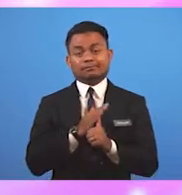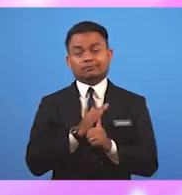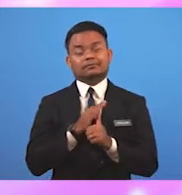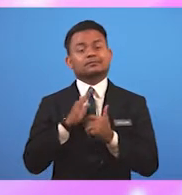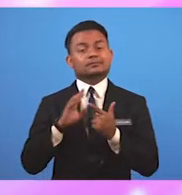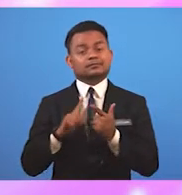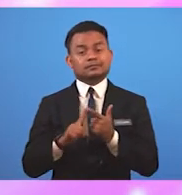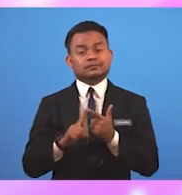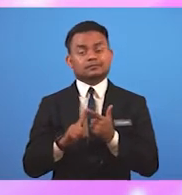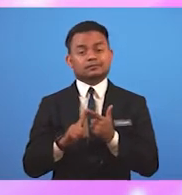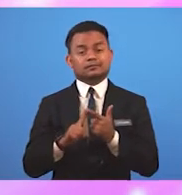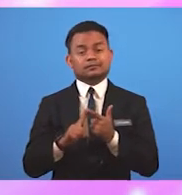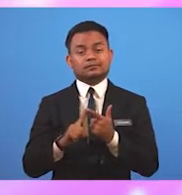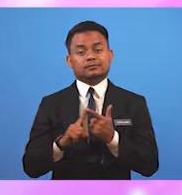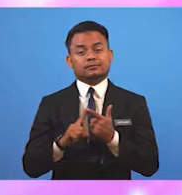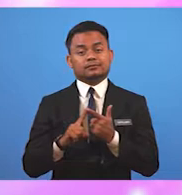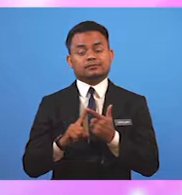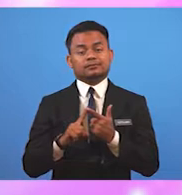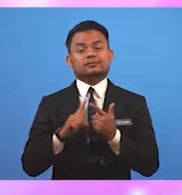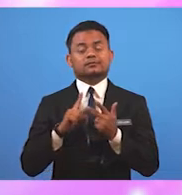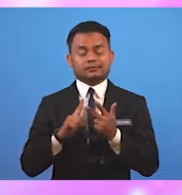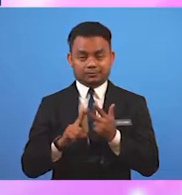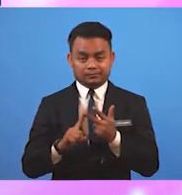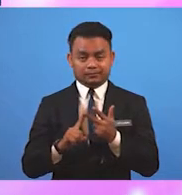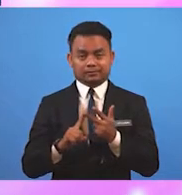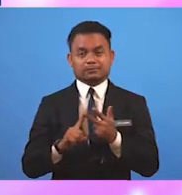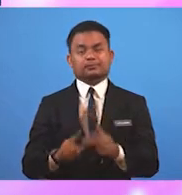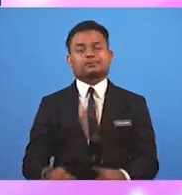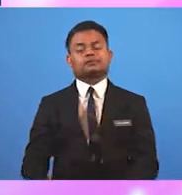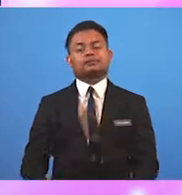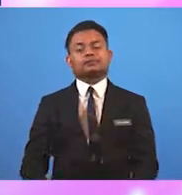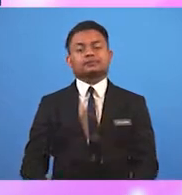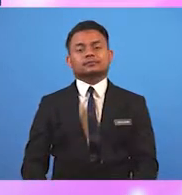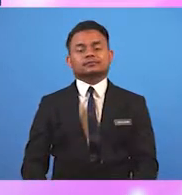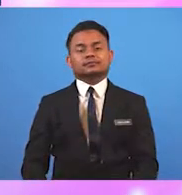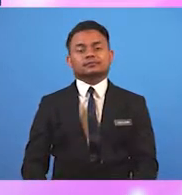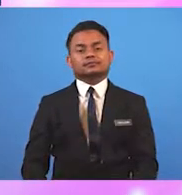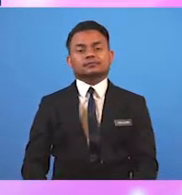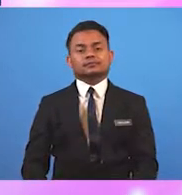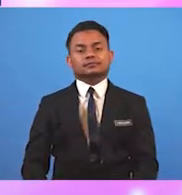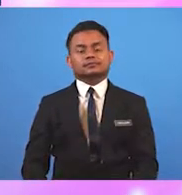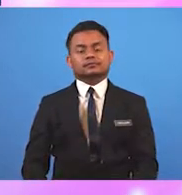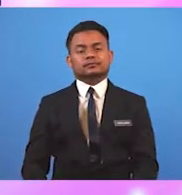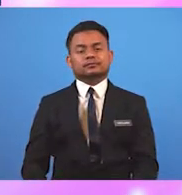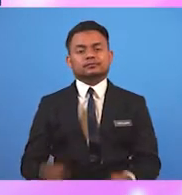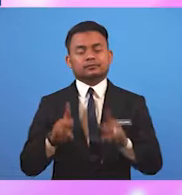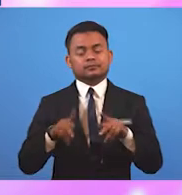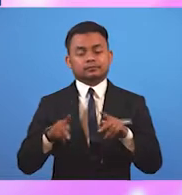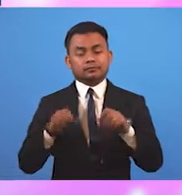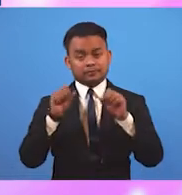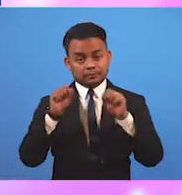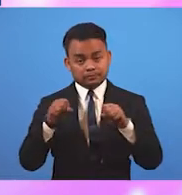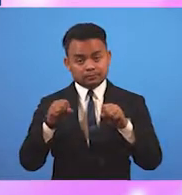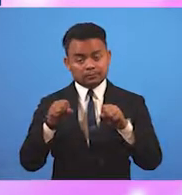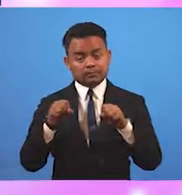sisik tanggal ataupun reput ekor. Para pelajar juga bebas memberikan jawapan-jawapan